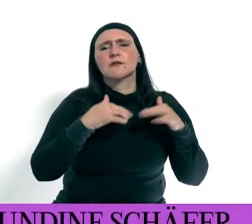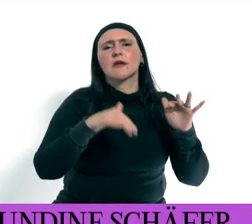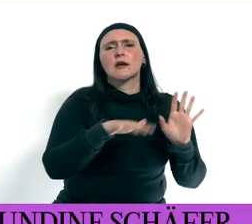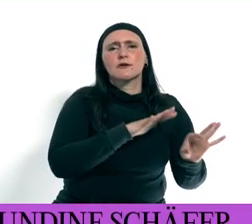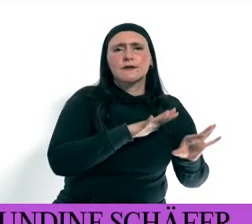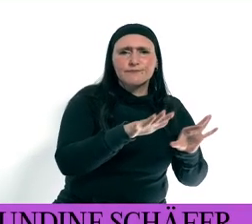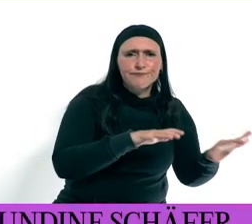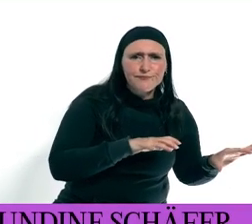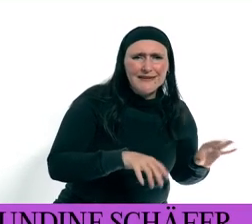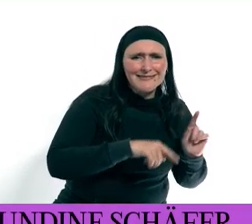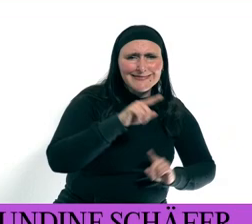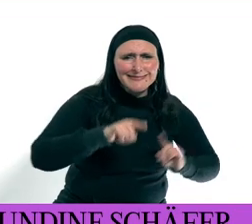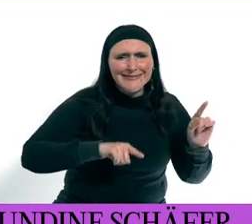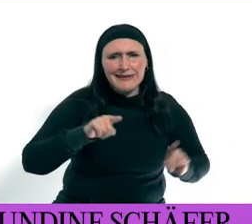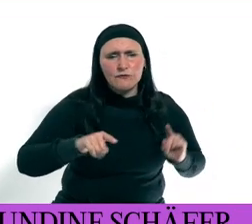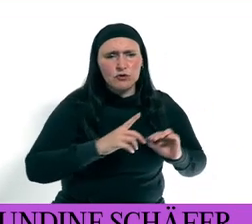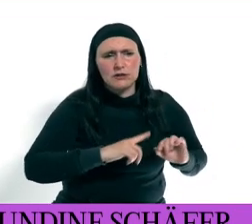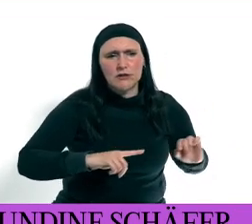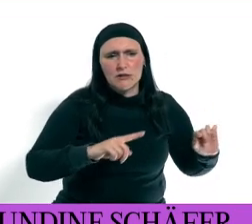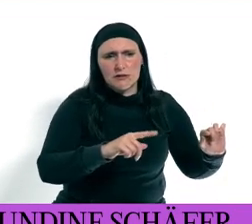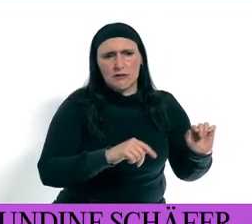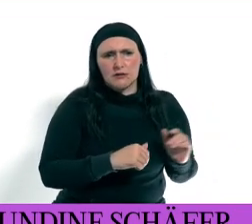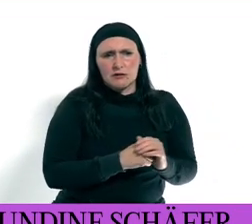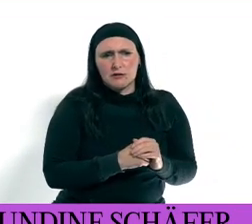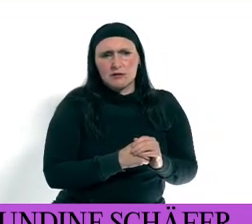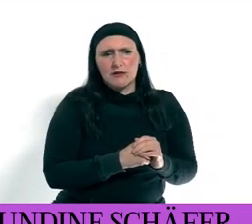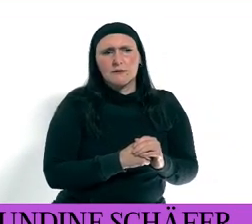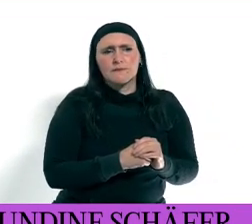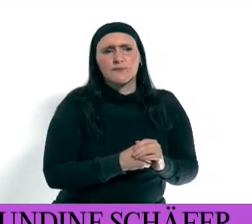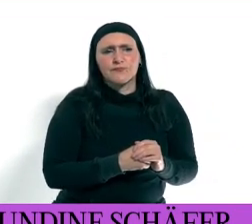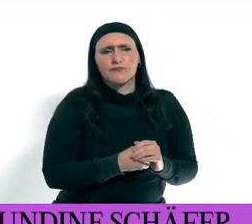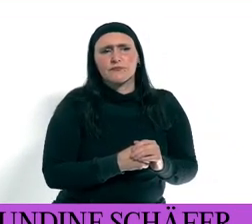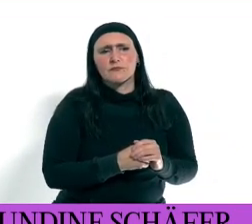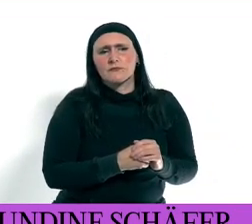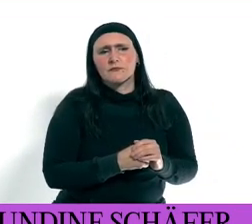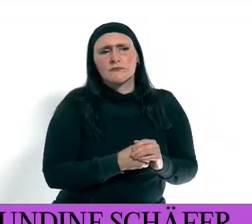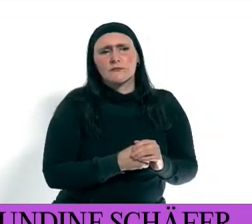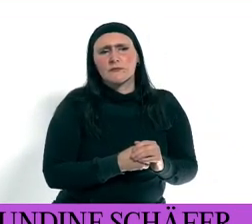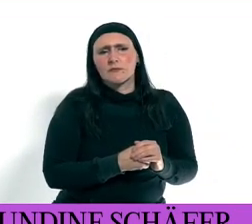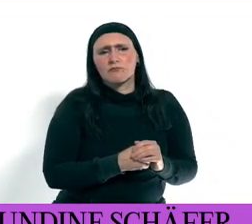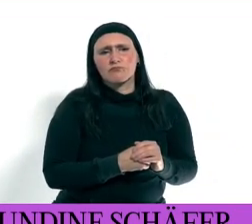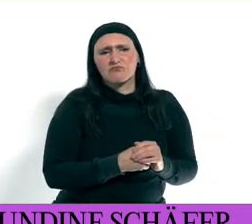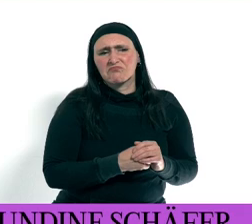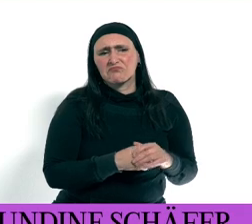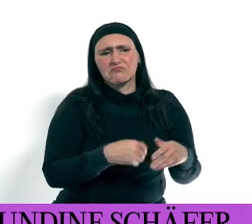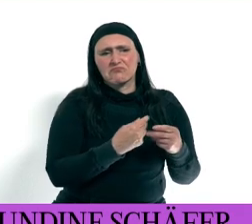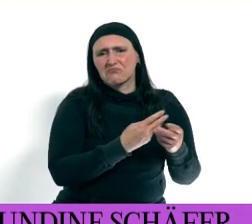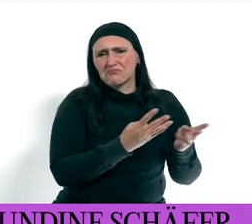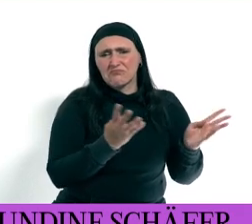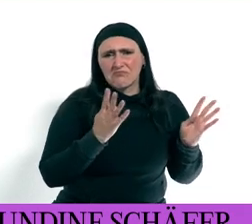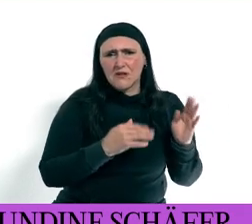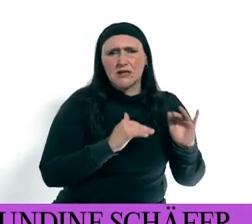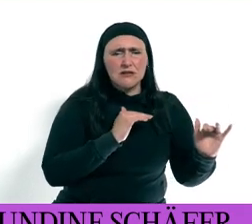ja, wie die Lage ist in den Dörfern bei uns im Land. Viele sind wirklich